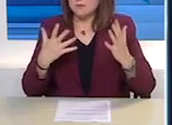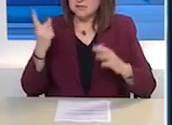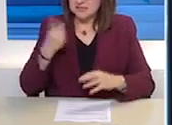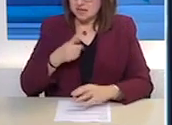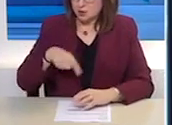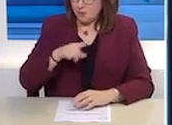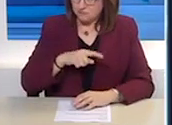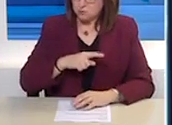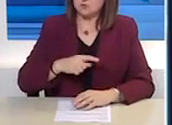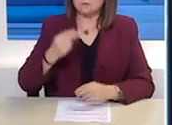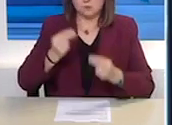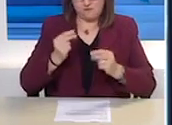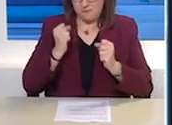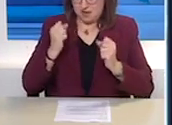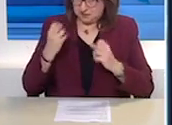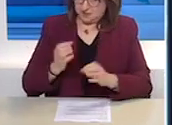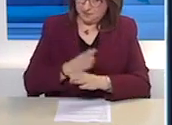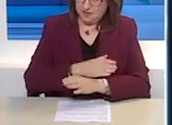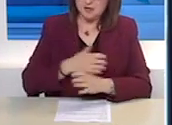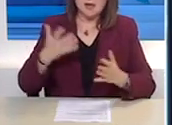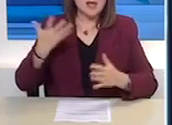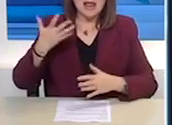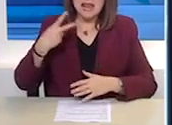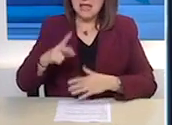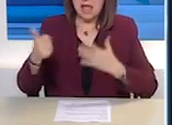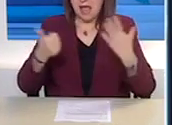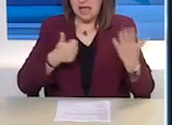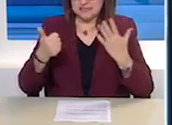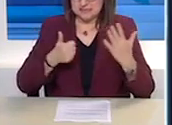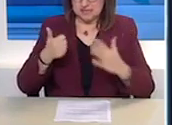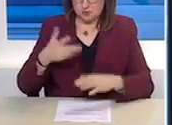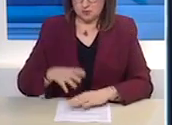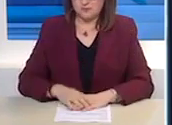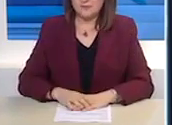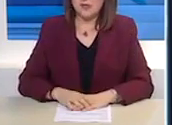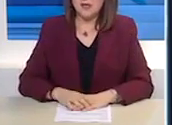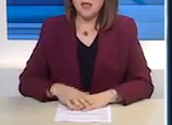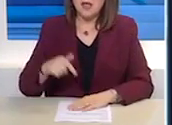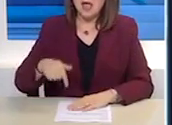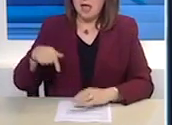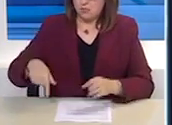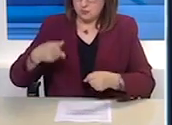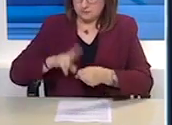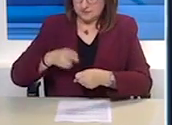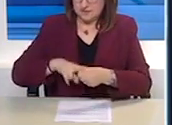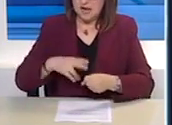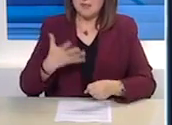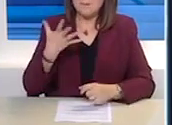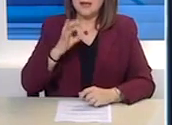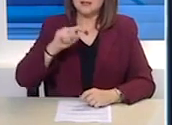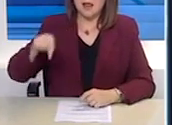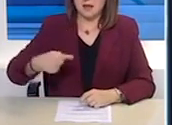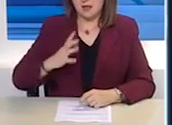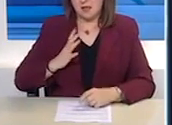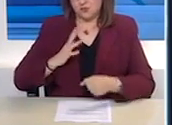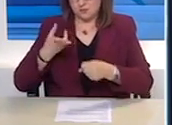ετών. Τέλος, έχουμε 6 καταγεγραμμένους θανάτους και 59 θανάτους συνολικά στη χώρα. Η μέση ηλικία των